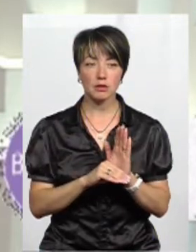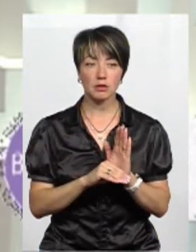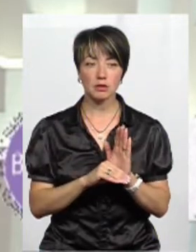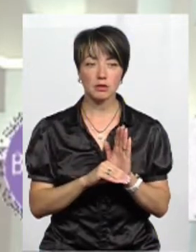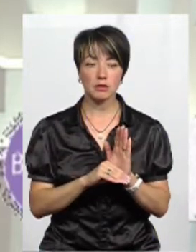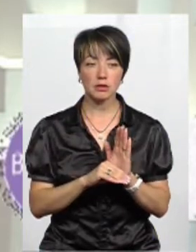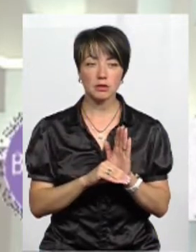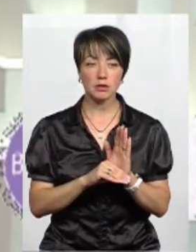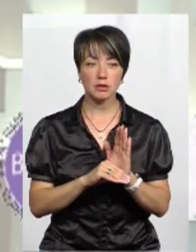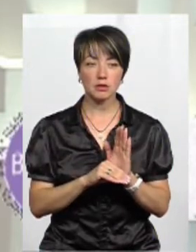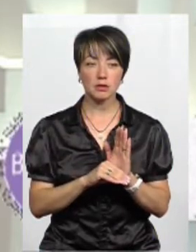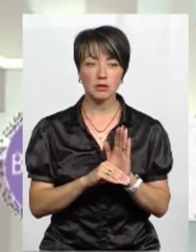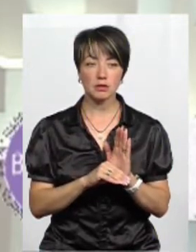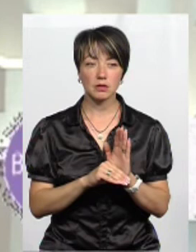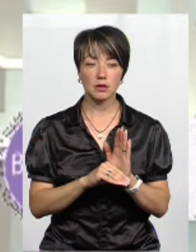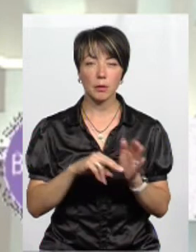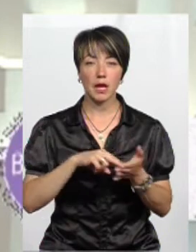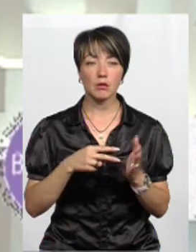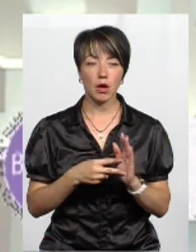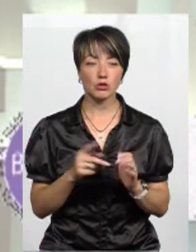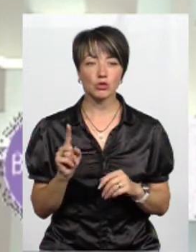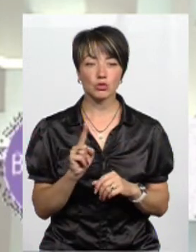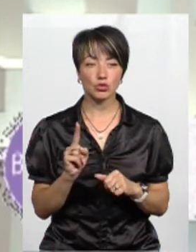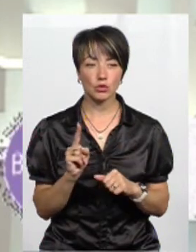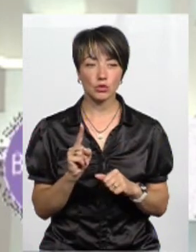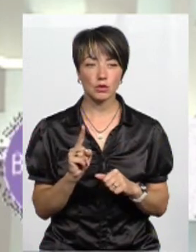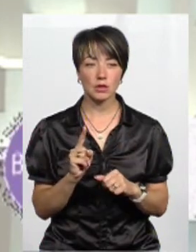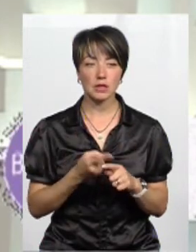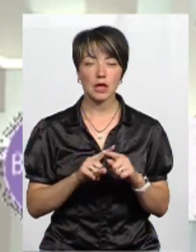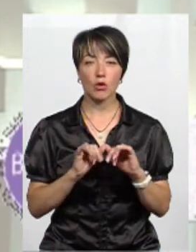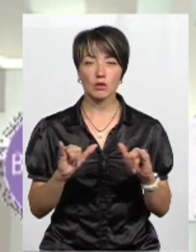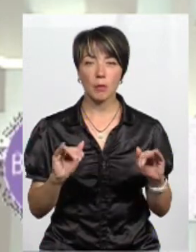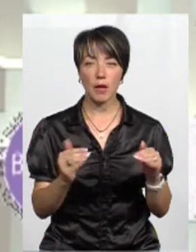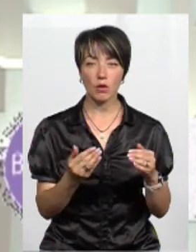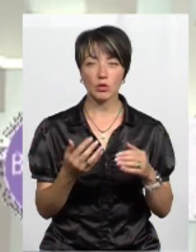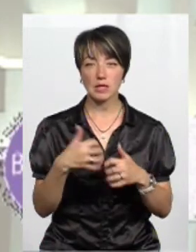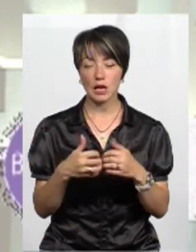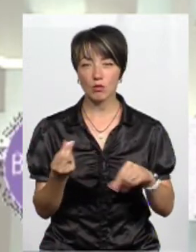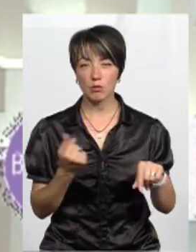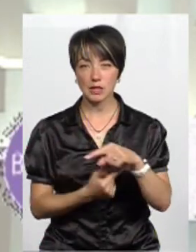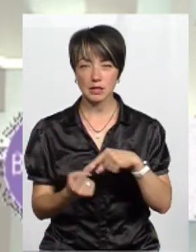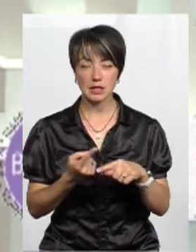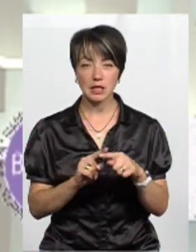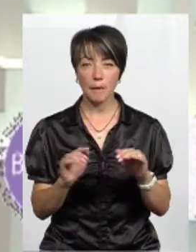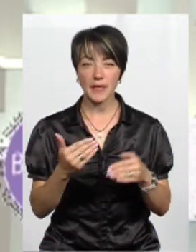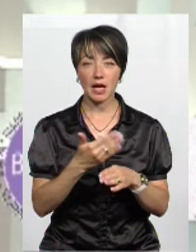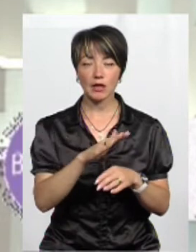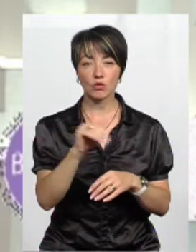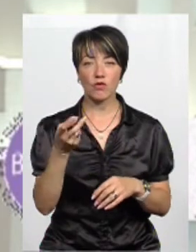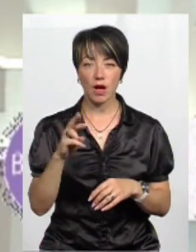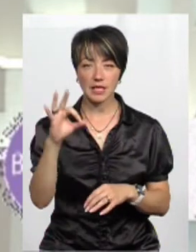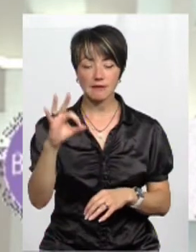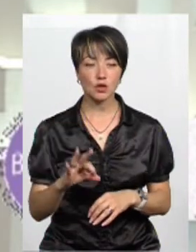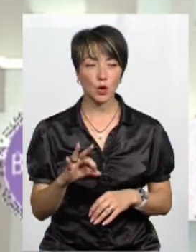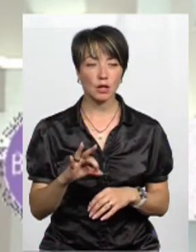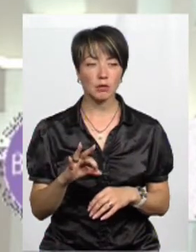в моїй програмі передбачено, що це розвиток малого і середнього бізнесу, це мікрокредитування з